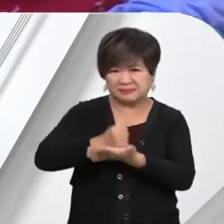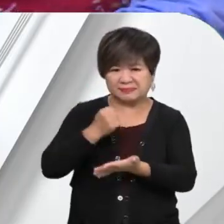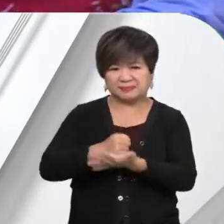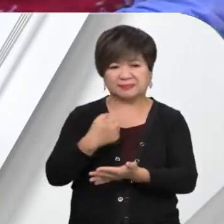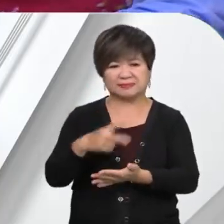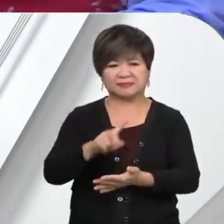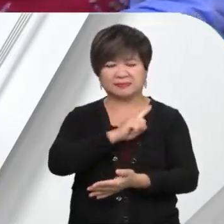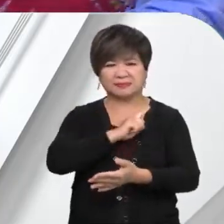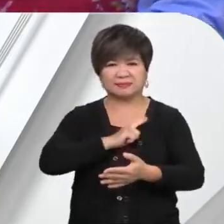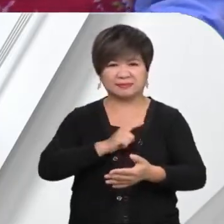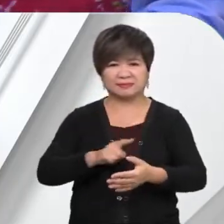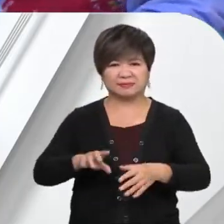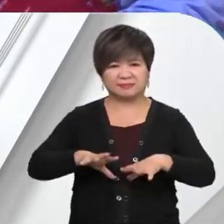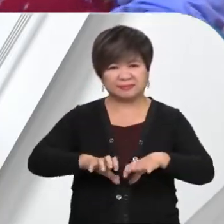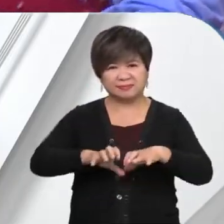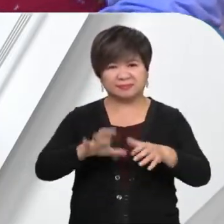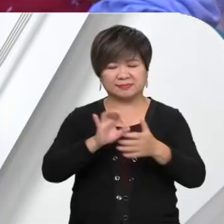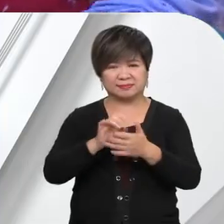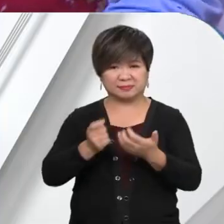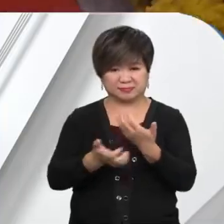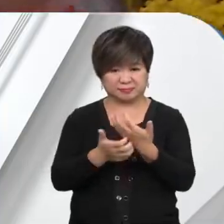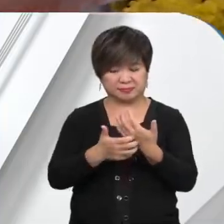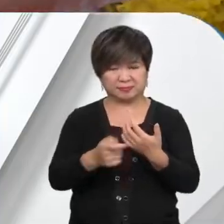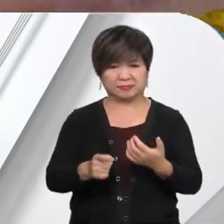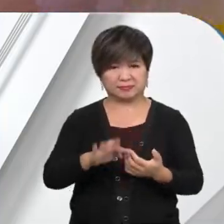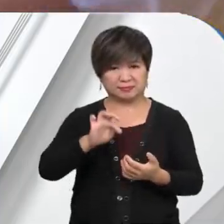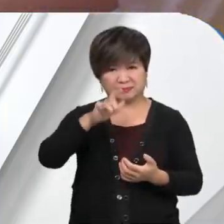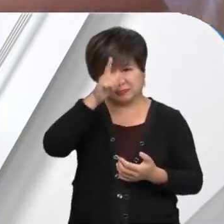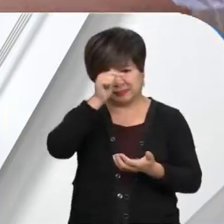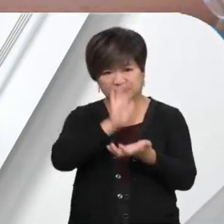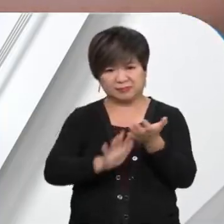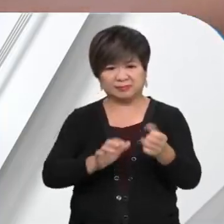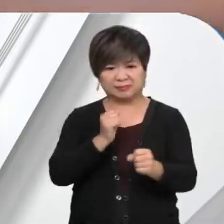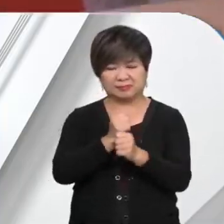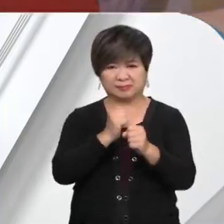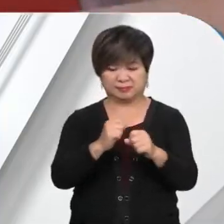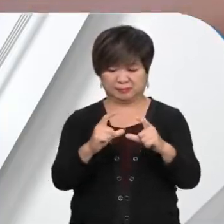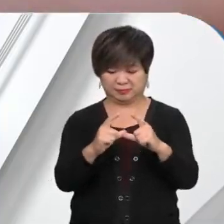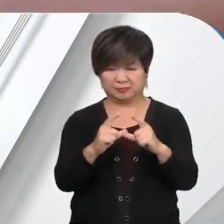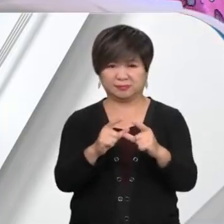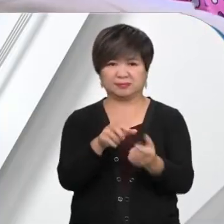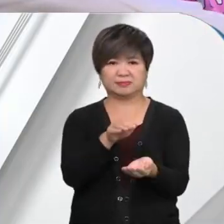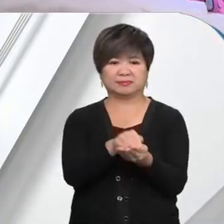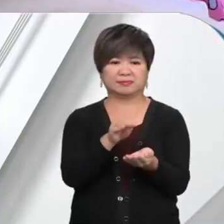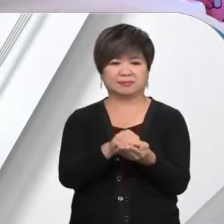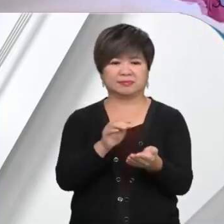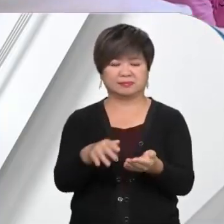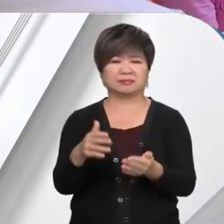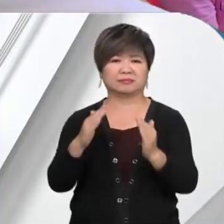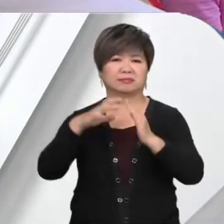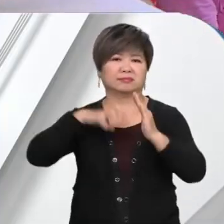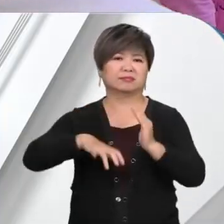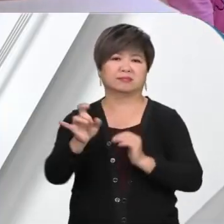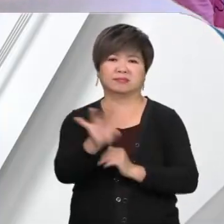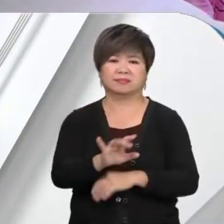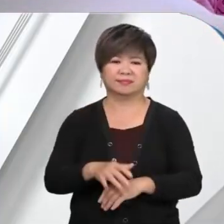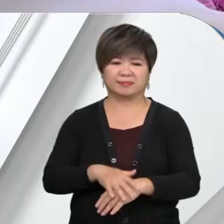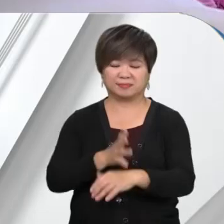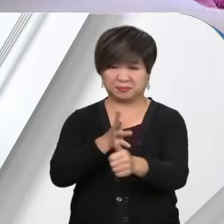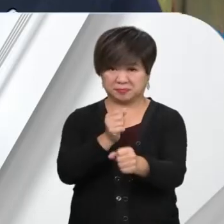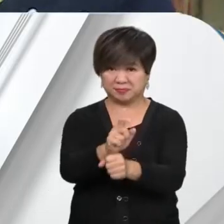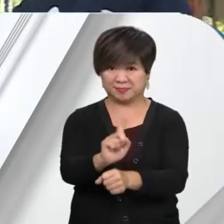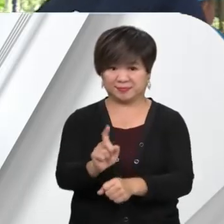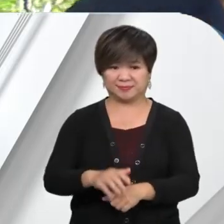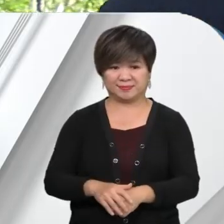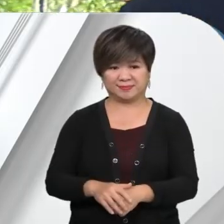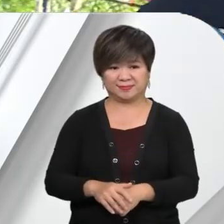板车，也一头做好的姜黄饭，做成三角饭团，一头对乌卡杜某的体验。 你做的是什